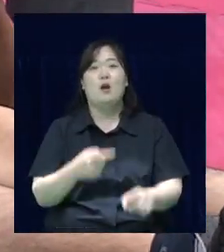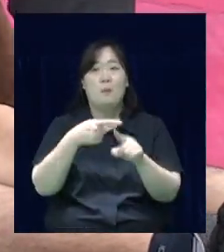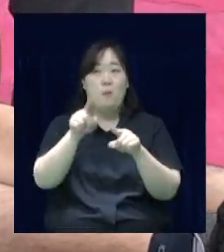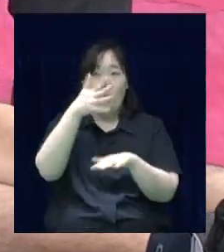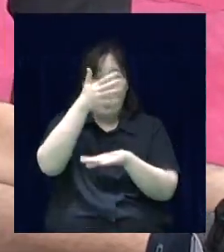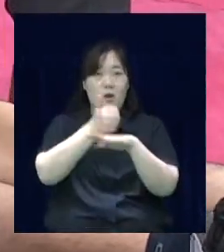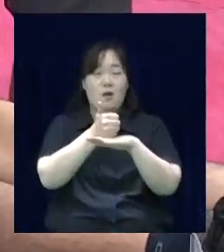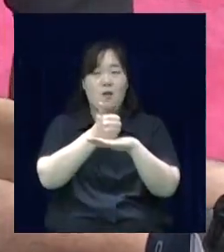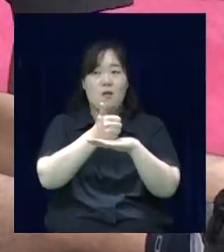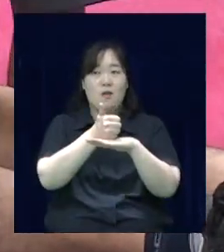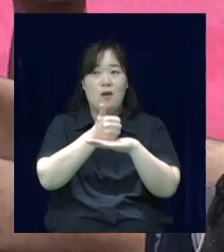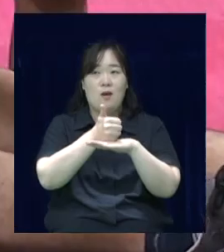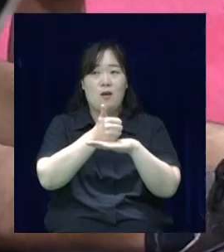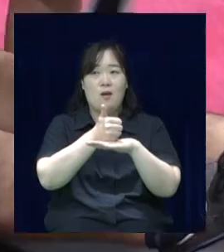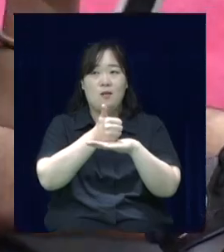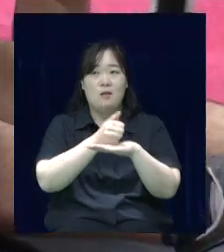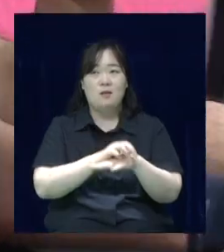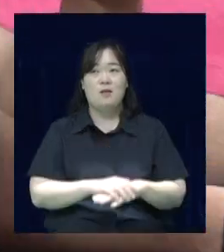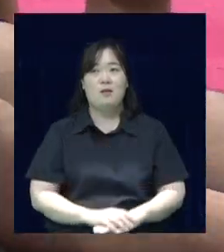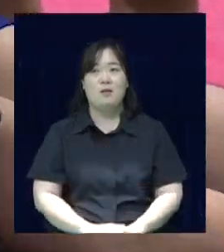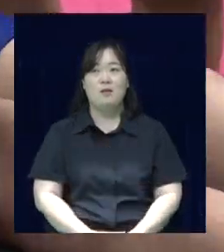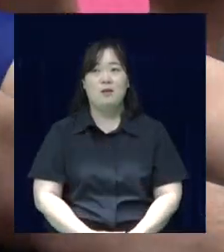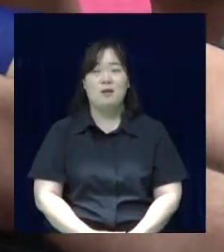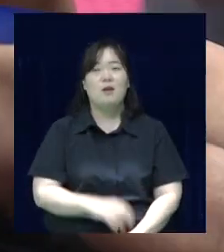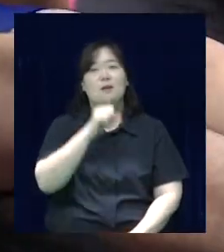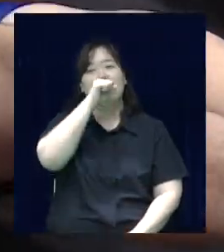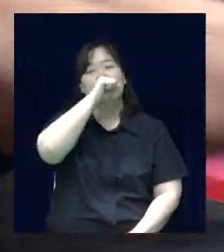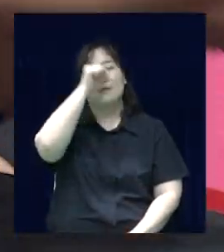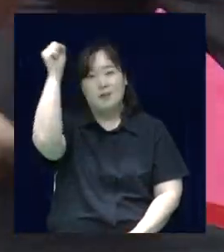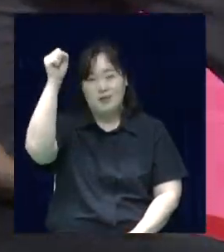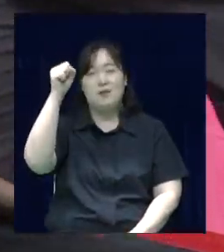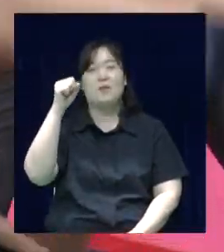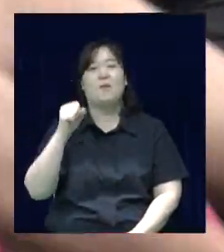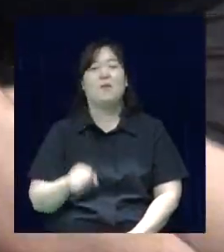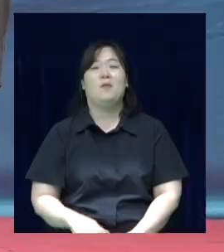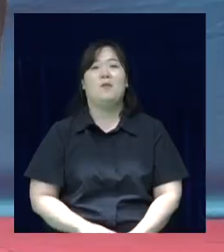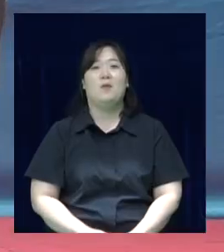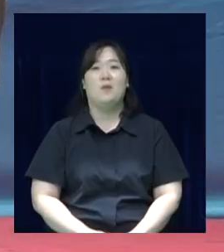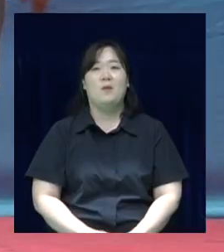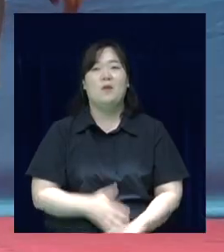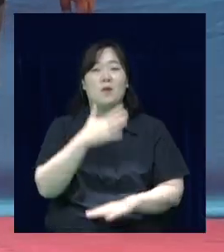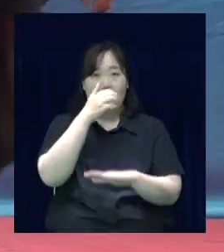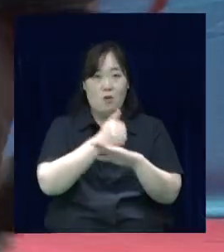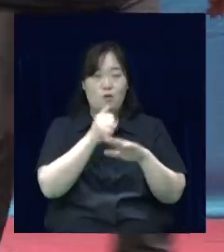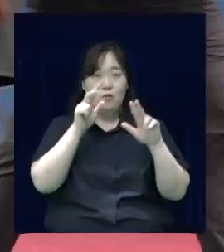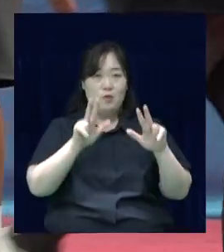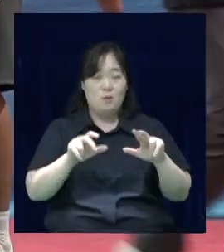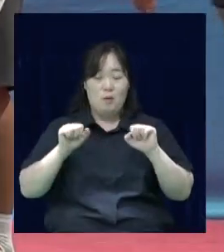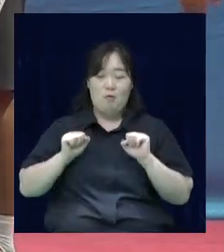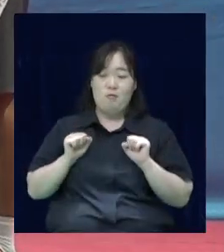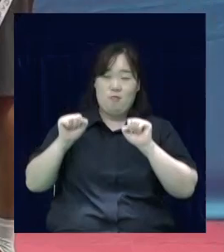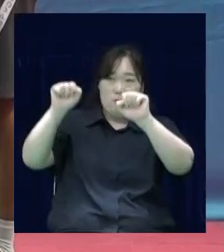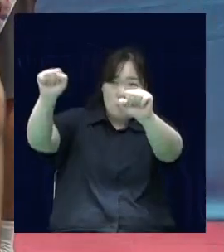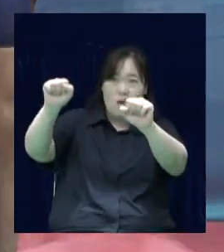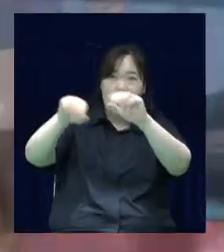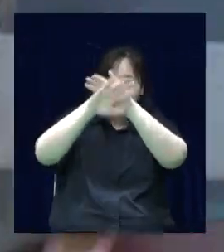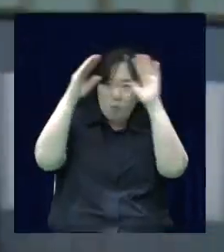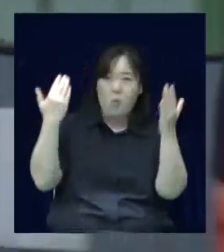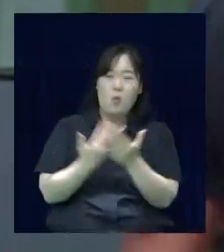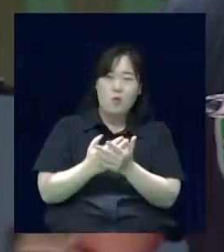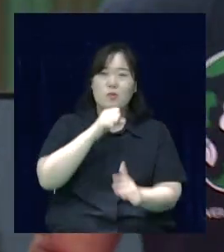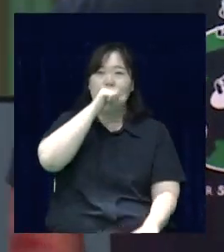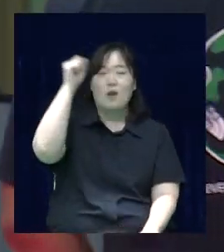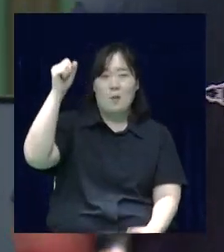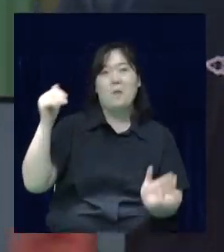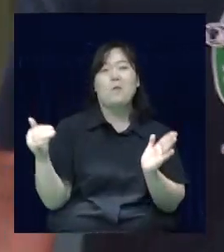판정도 살펴보도록 하겠고요. 자, 두 명의 심판이 성공을 선언하면서 결국 이번 웨이트리프팅은 모두 성공을